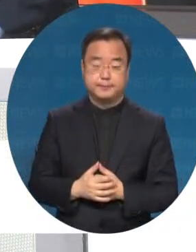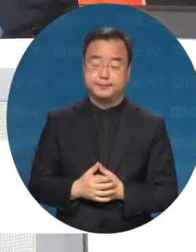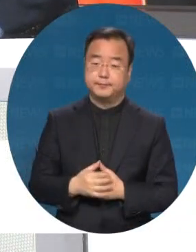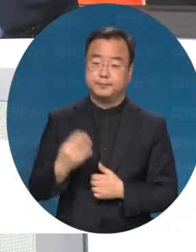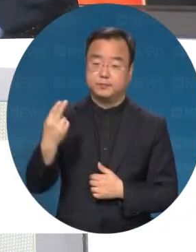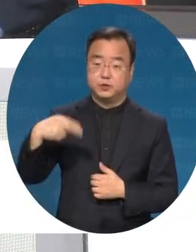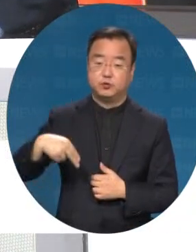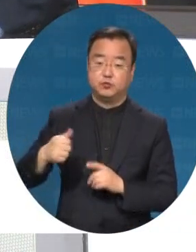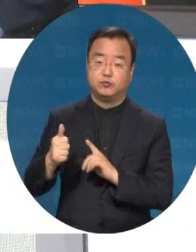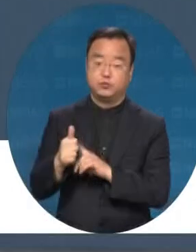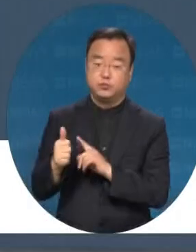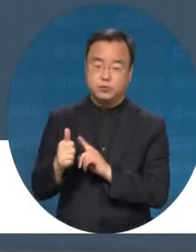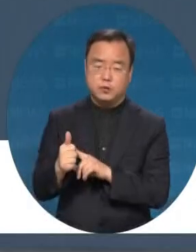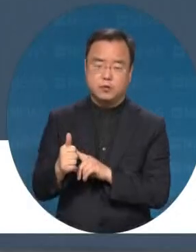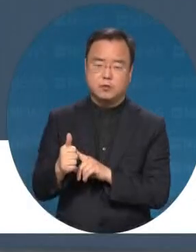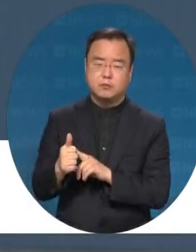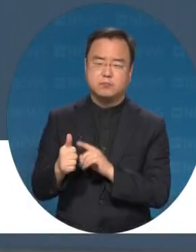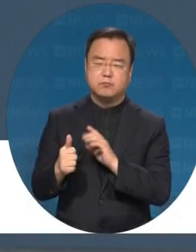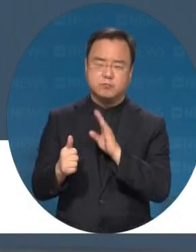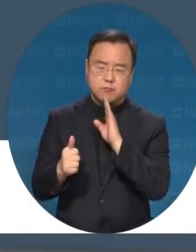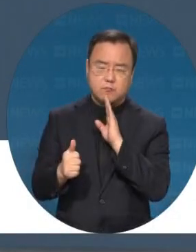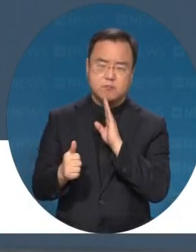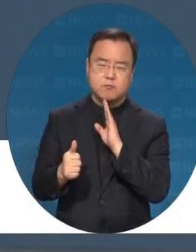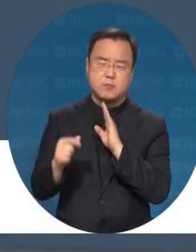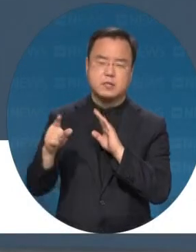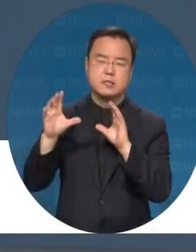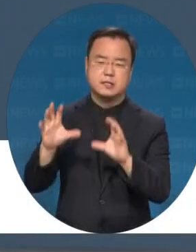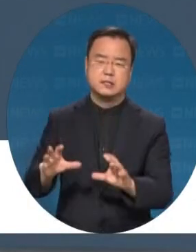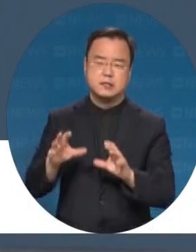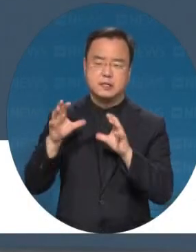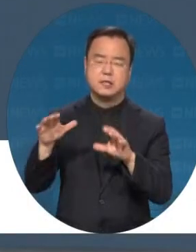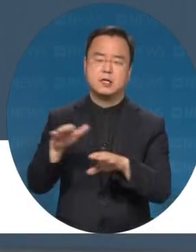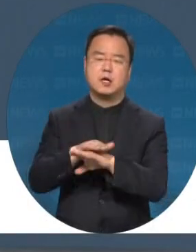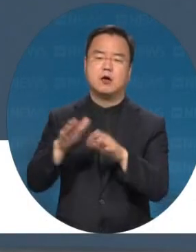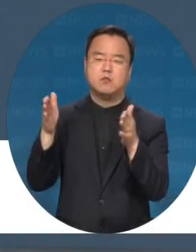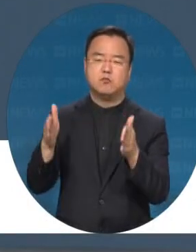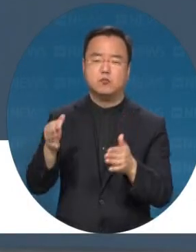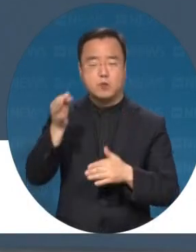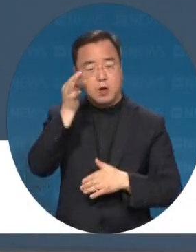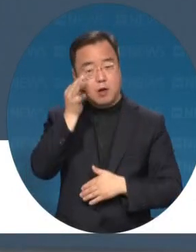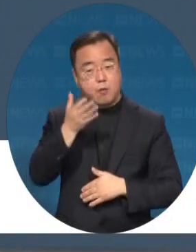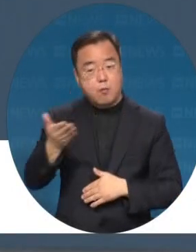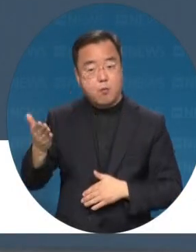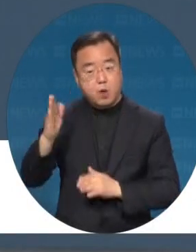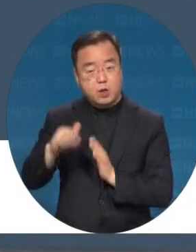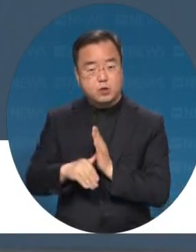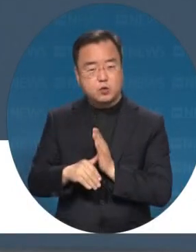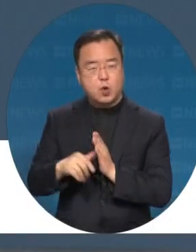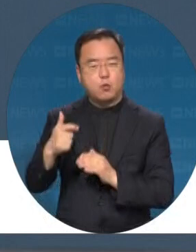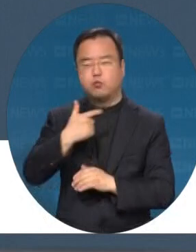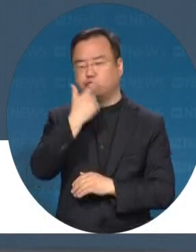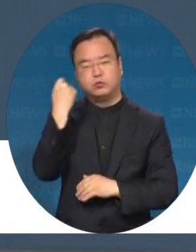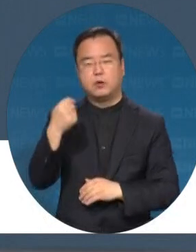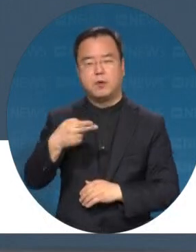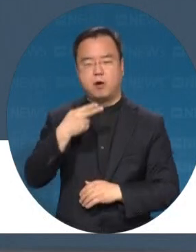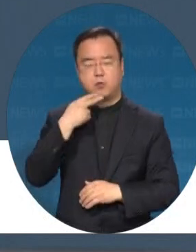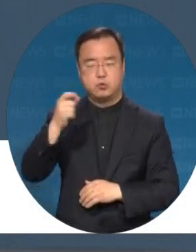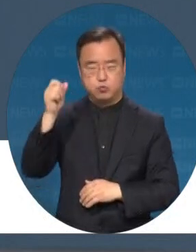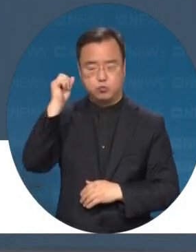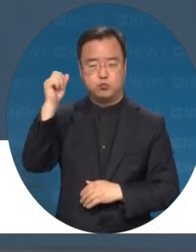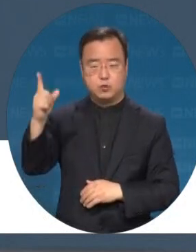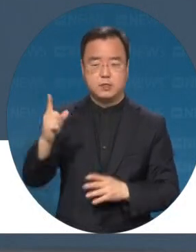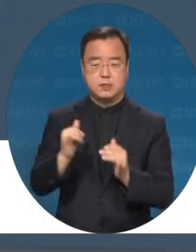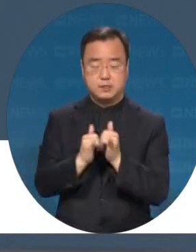그 여성용이야말로이 세계 무대 내놔도 아무런 손색이 없는 훌륭한 인물이기 때문에 그렇습니다